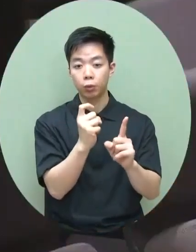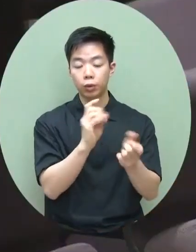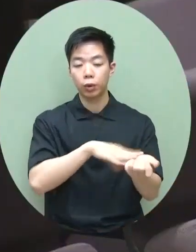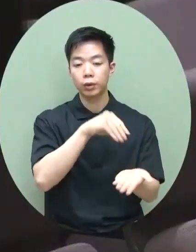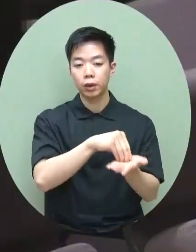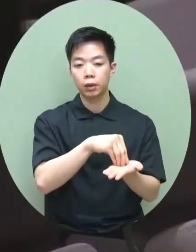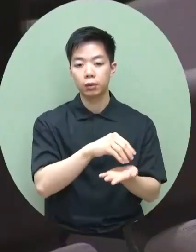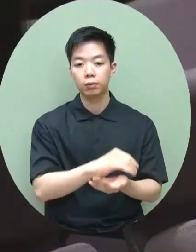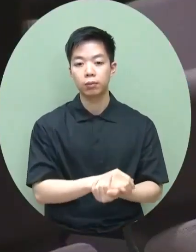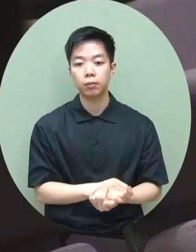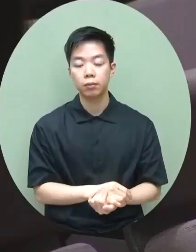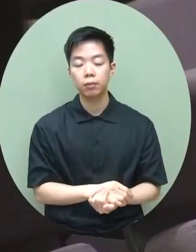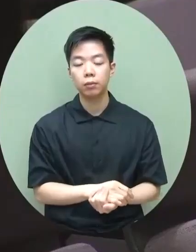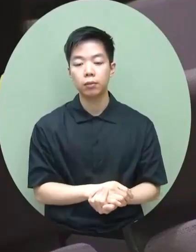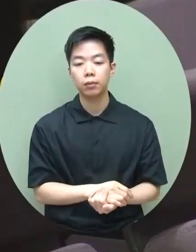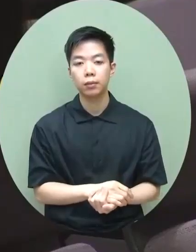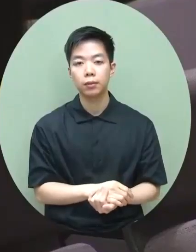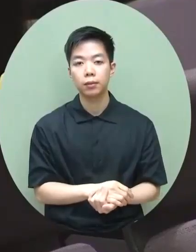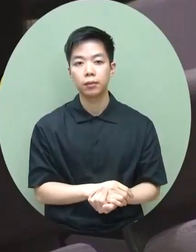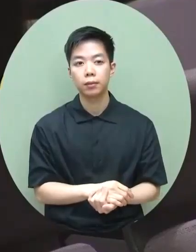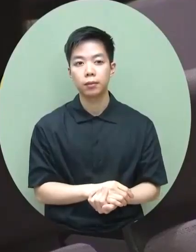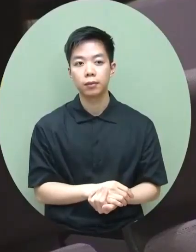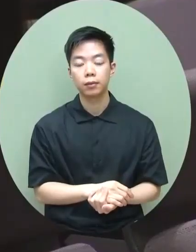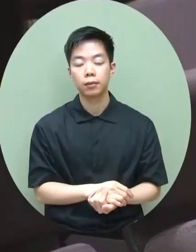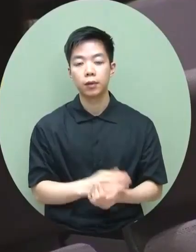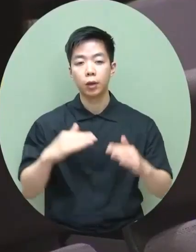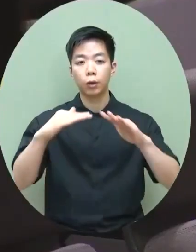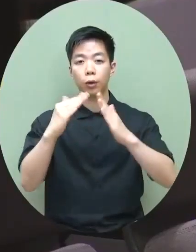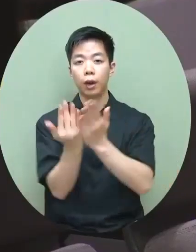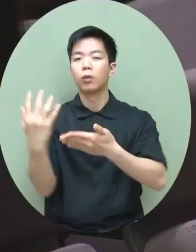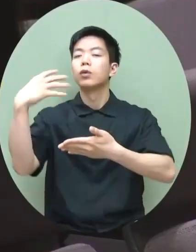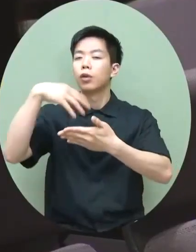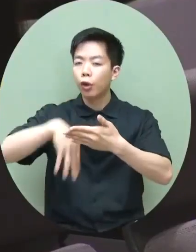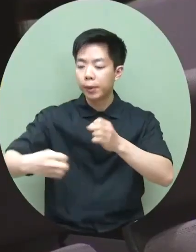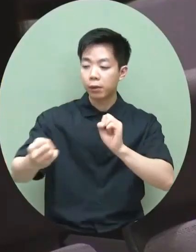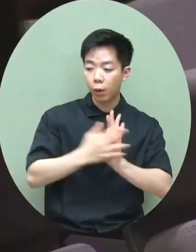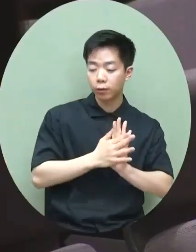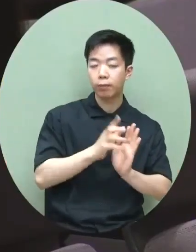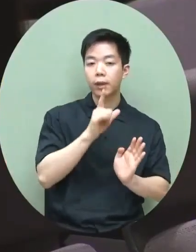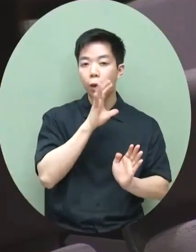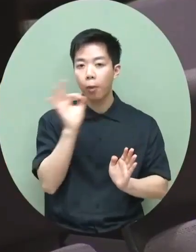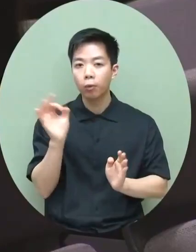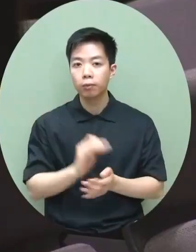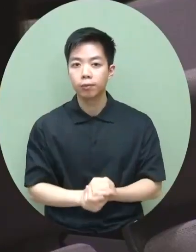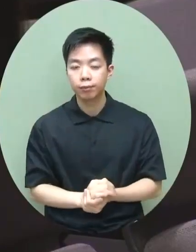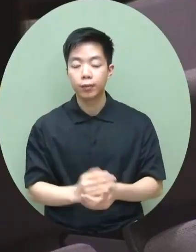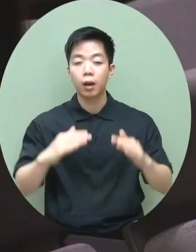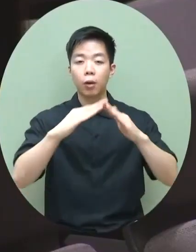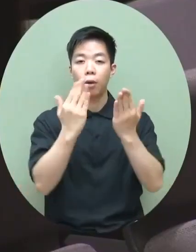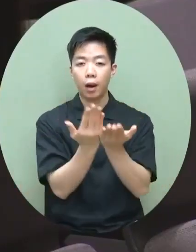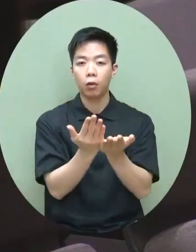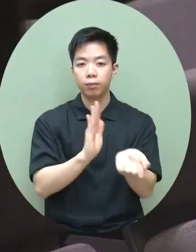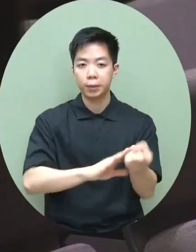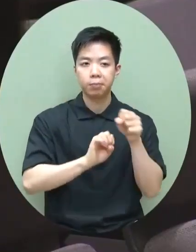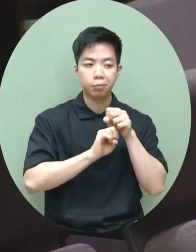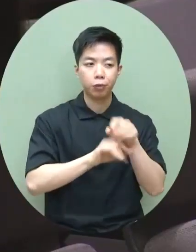涉及即係喺學校感染嘅情況咧，或者係即係點樣評估佢哋學校傳播嗰個風險咧？頭先提到三個係